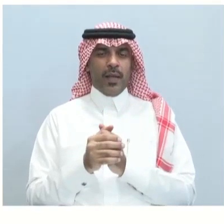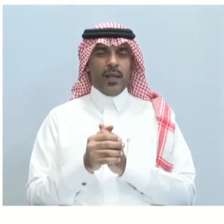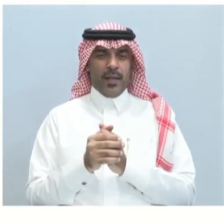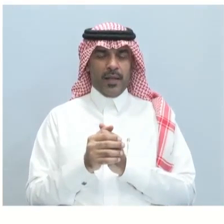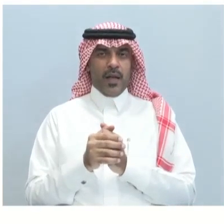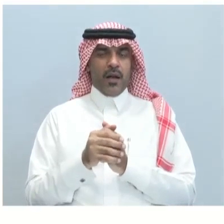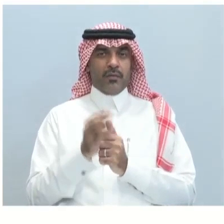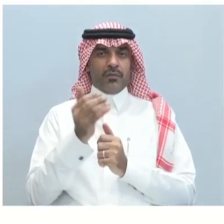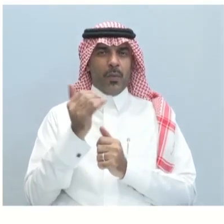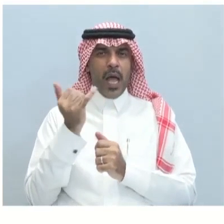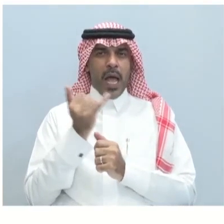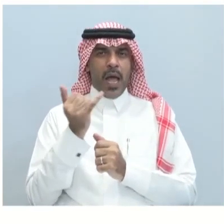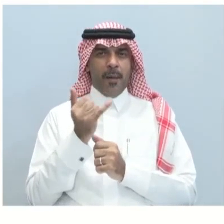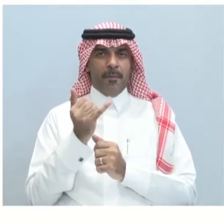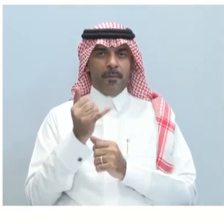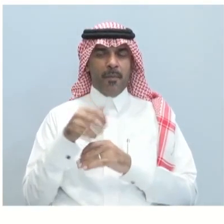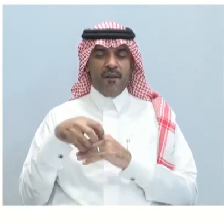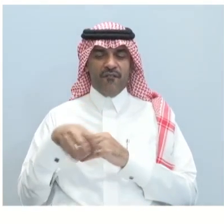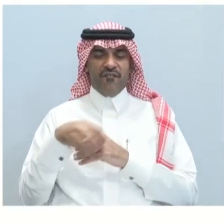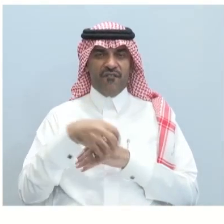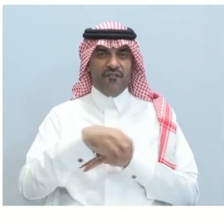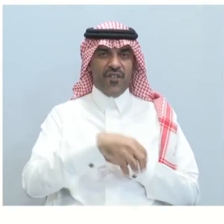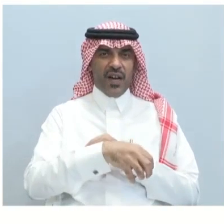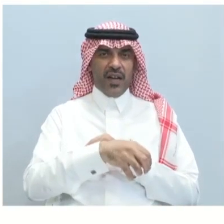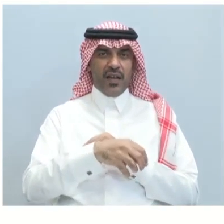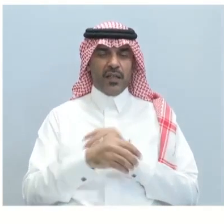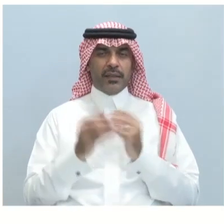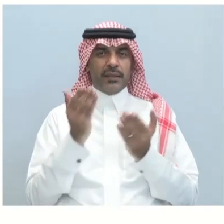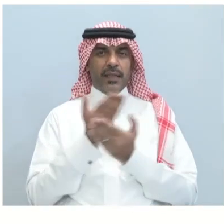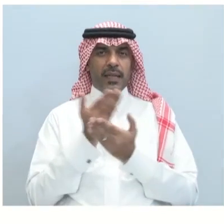يذكر اهم وابرز فروع الدراسات الاجتماعيه